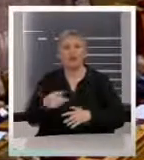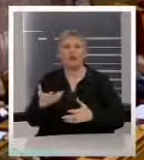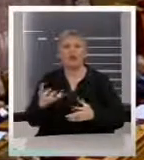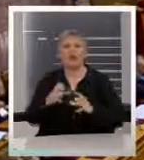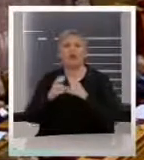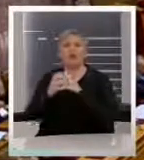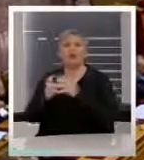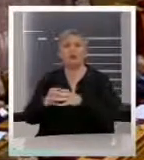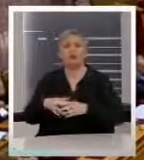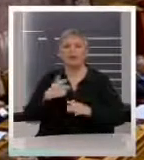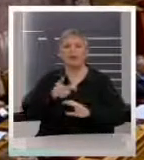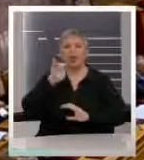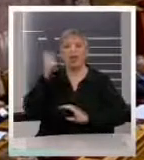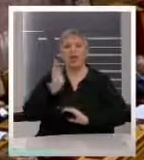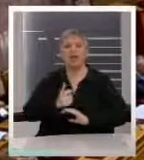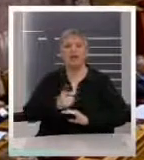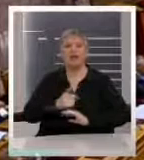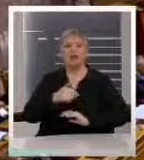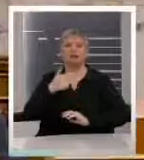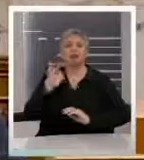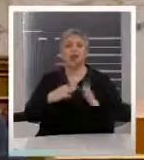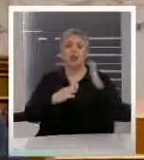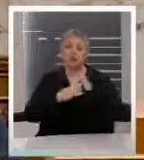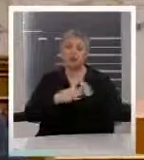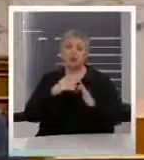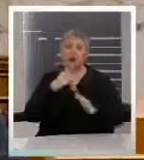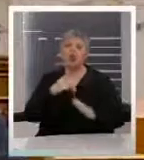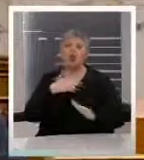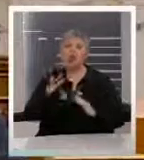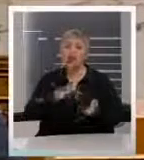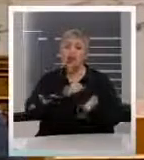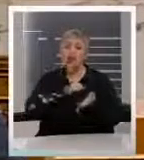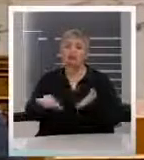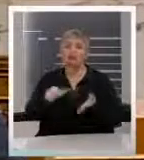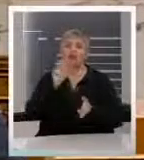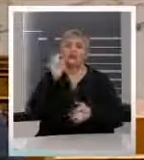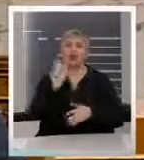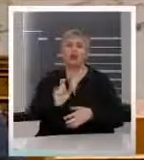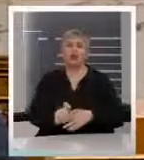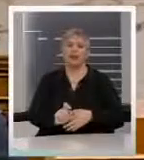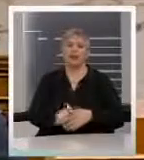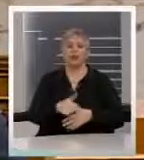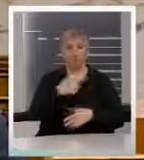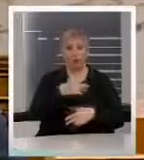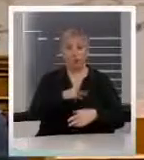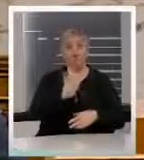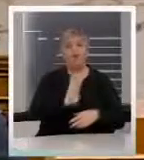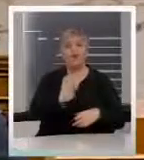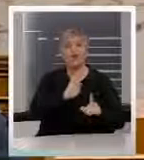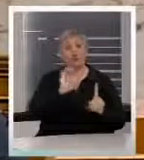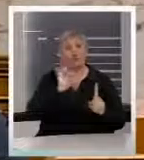που δανειζόντουσαν. Να αφαιρεθούν από τα πράγματα που δανειζόντουσαν. Και το μεν και το δε. Ο ελληνικός λαός.